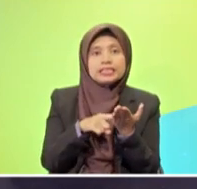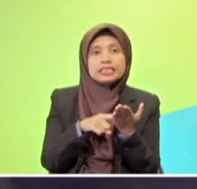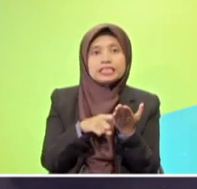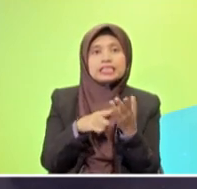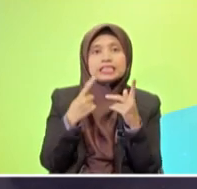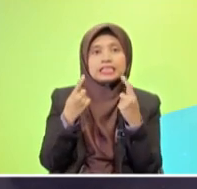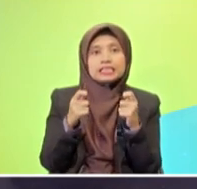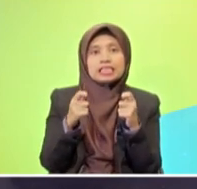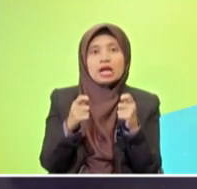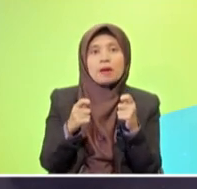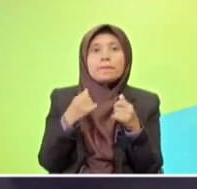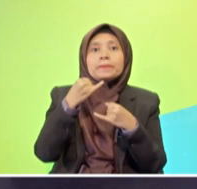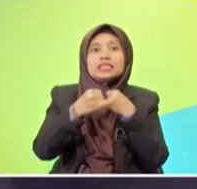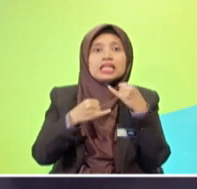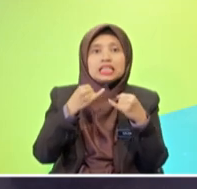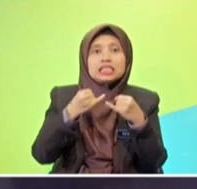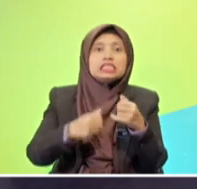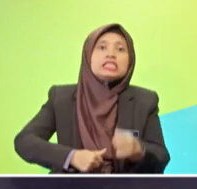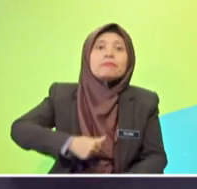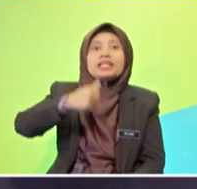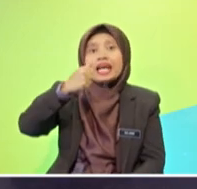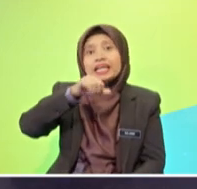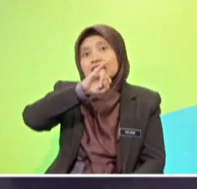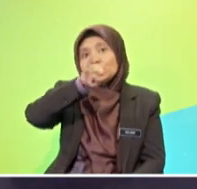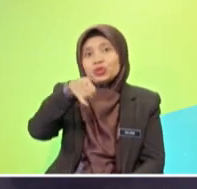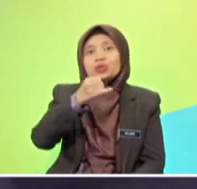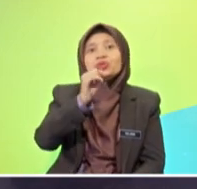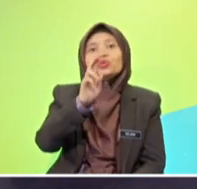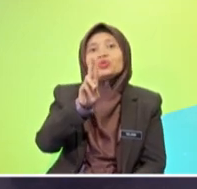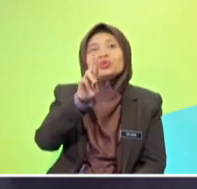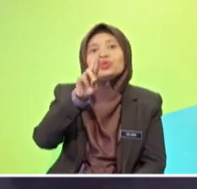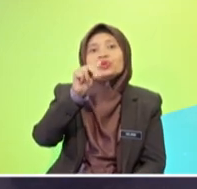kuis lah ataupun uji minded ini adalah kumpulan juragan